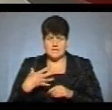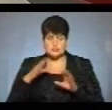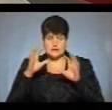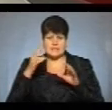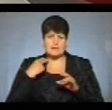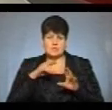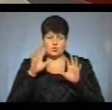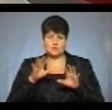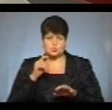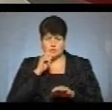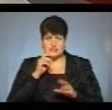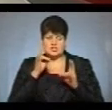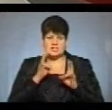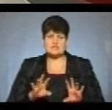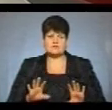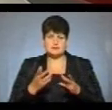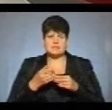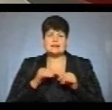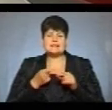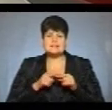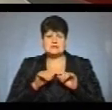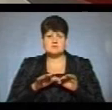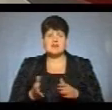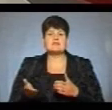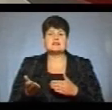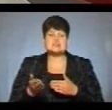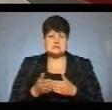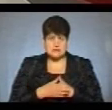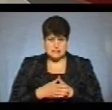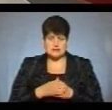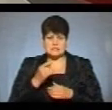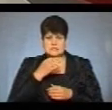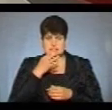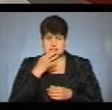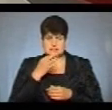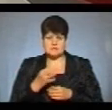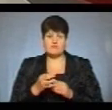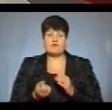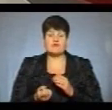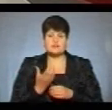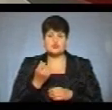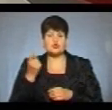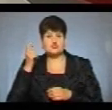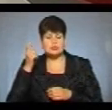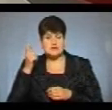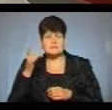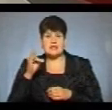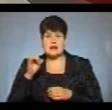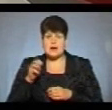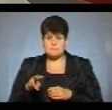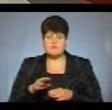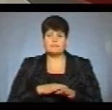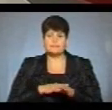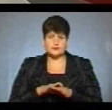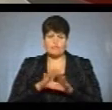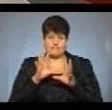України «Нещасний випадок». Ця справа була закрита. Як розповів Сергій Крета, під час слідства виявили, що Чортківський РЕМ